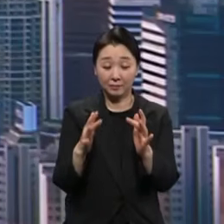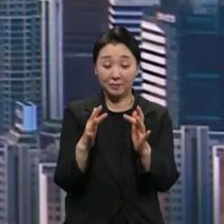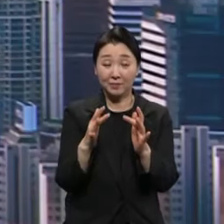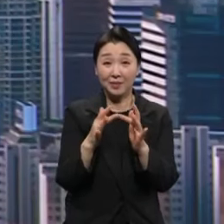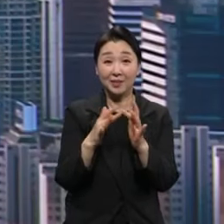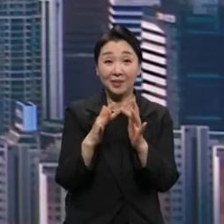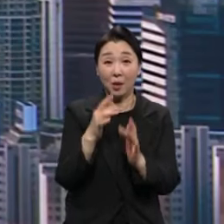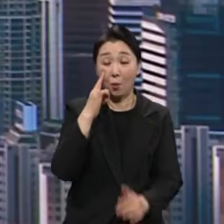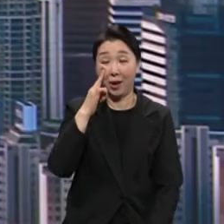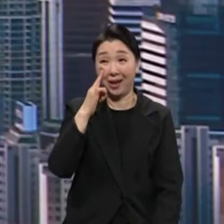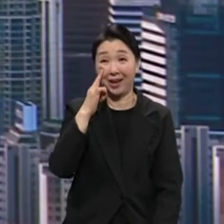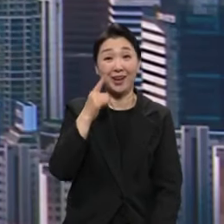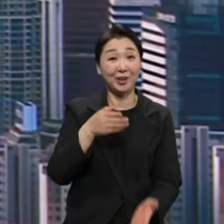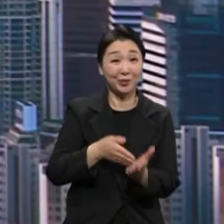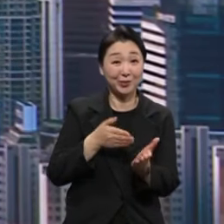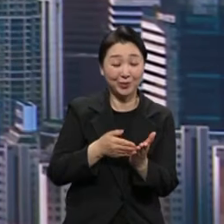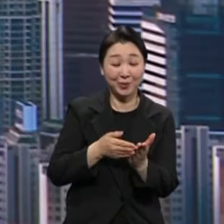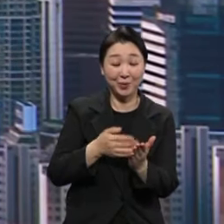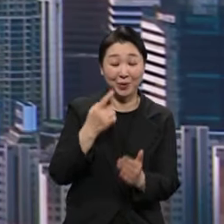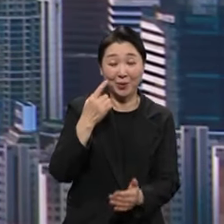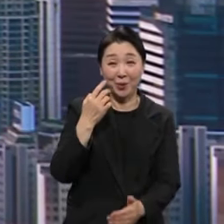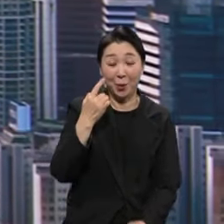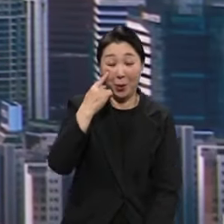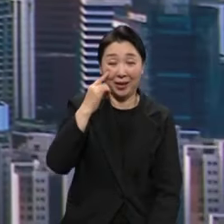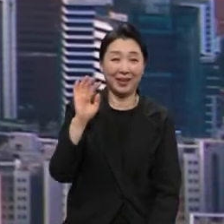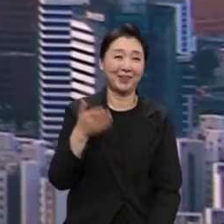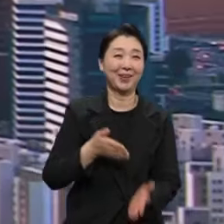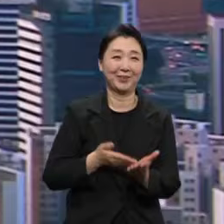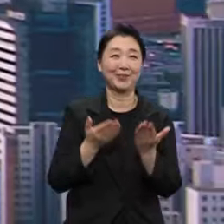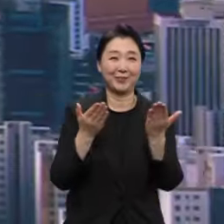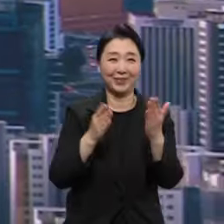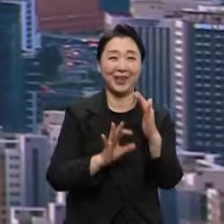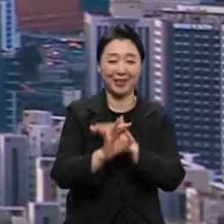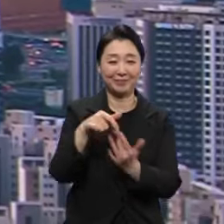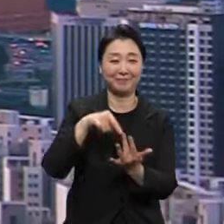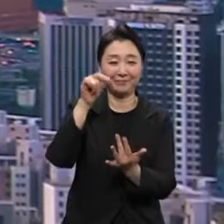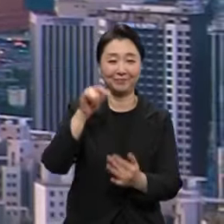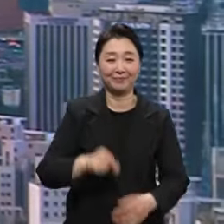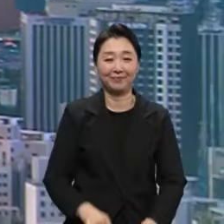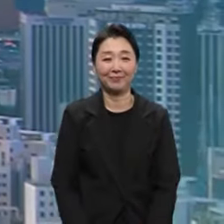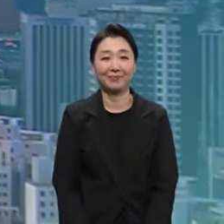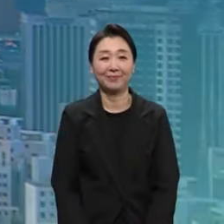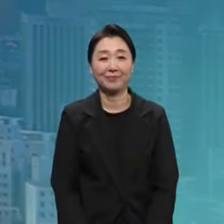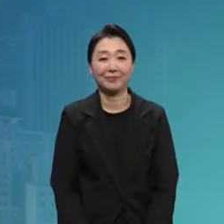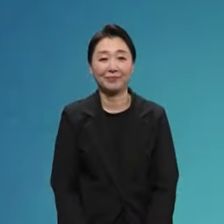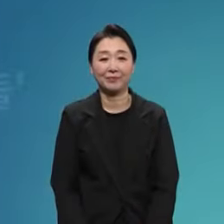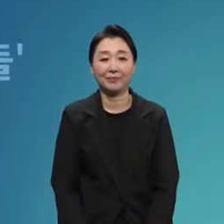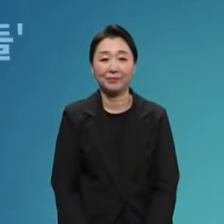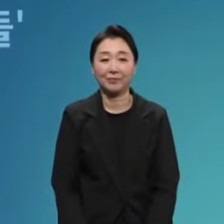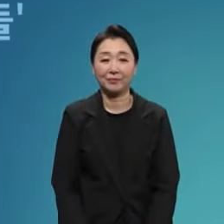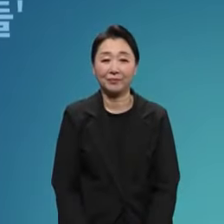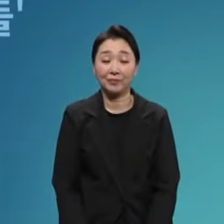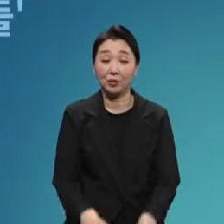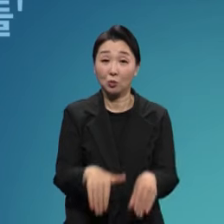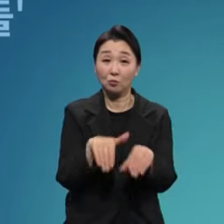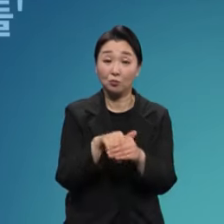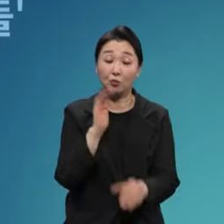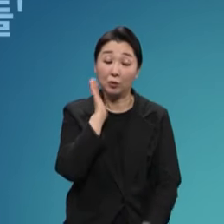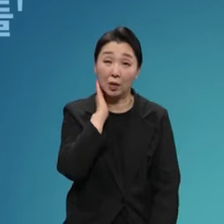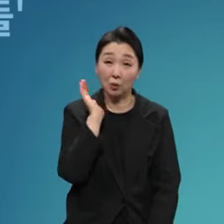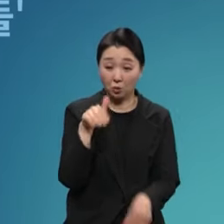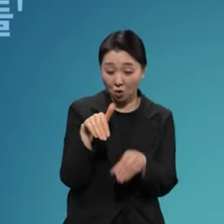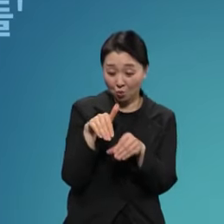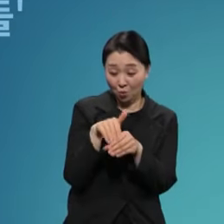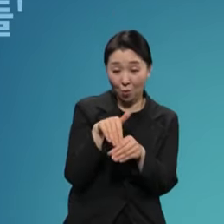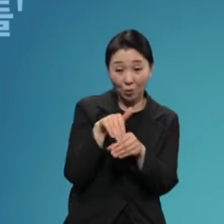온라인에서 화제가 된 뉴스, 화제가 될 뉴스를 골라 전해드립니다. 아침엔 소셜픽입니다. 문재인 전 대통령이 총선을